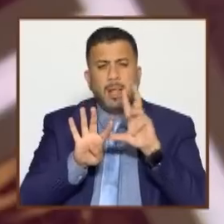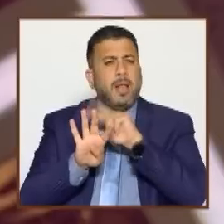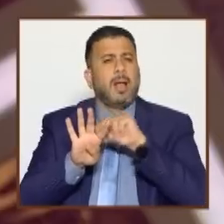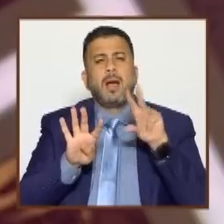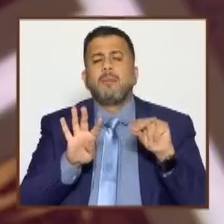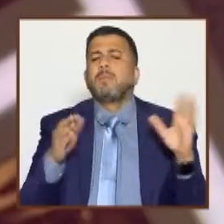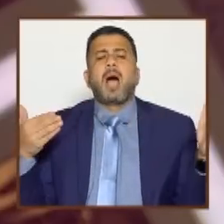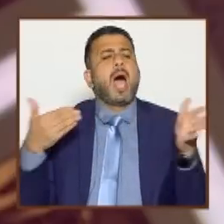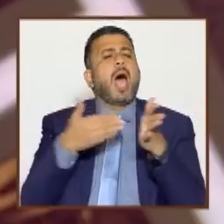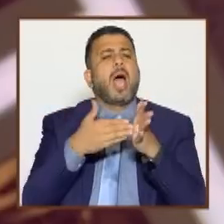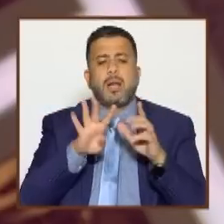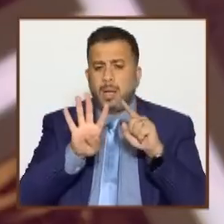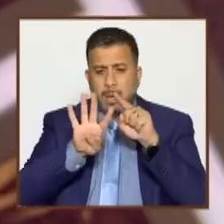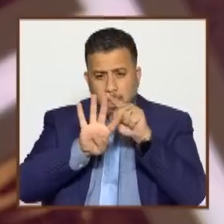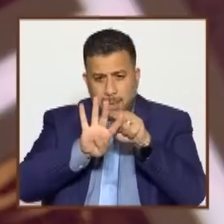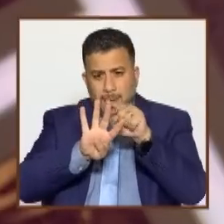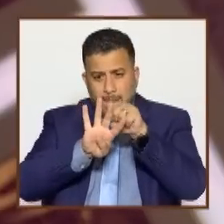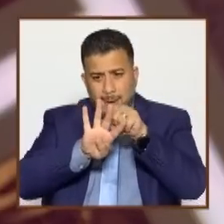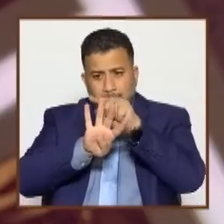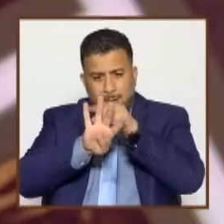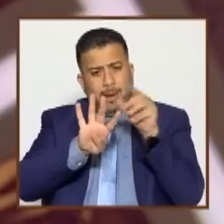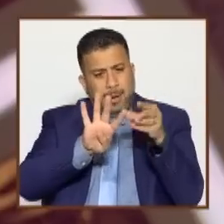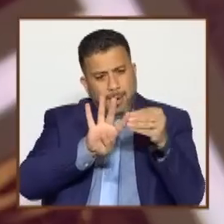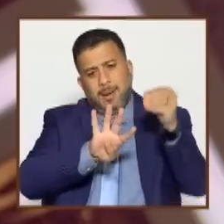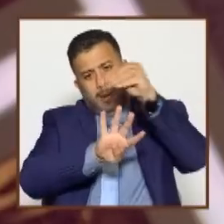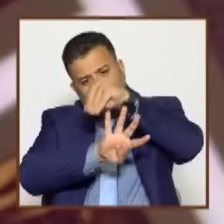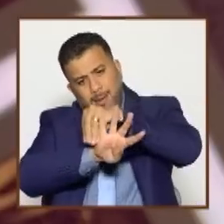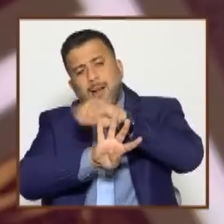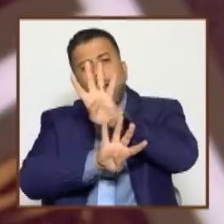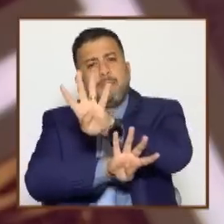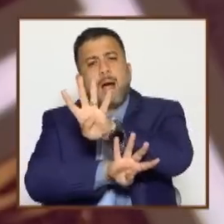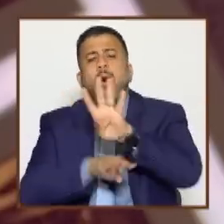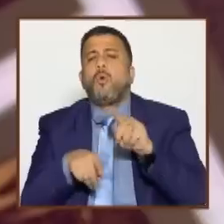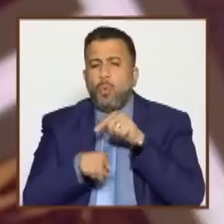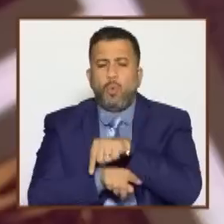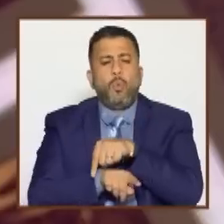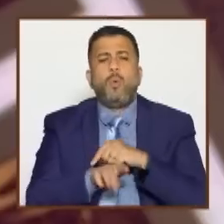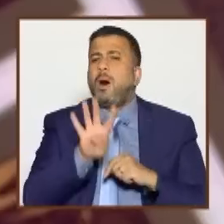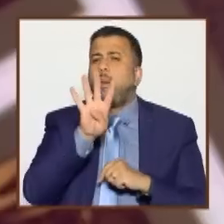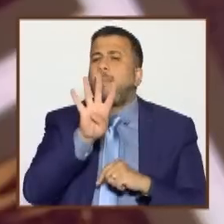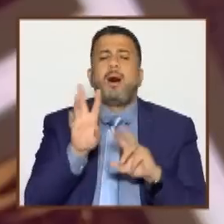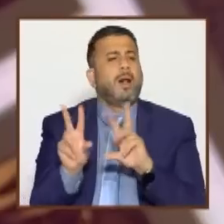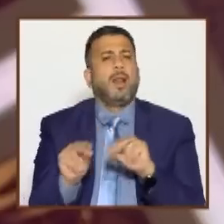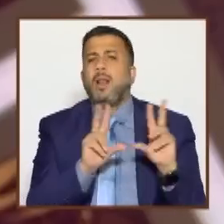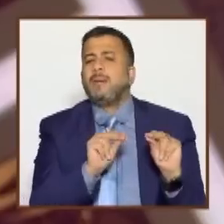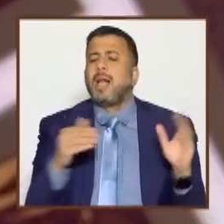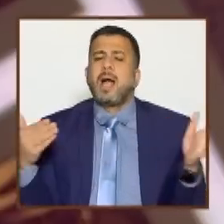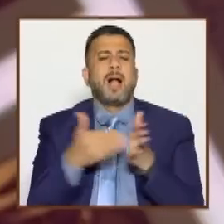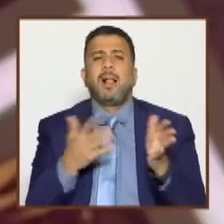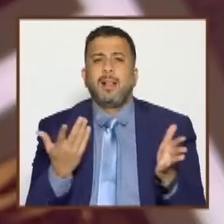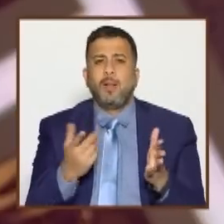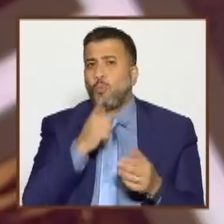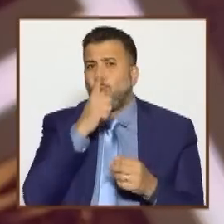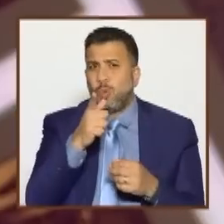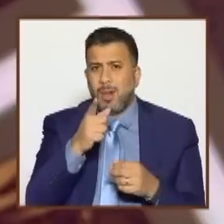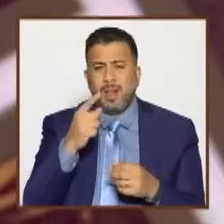كالركعة الأخيرة من كل صلاة من الصلوات التي تصليها، من كل صلاة من الصلوات التي تصلي، لأن الراجح